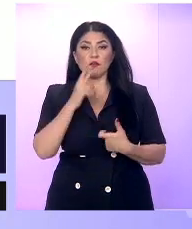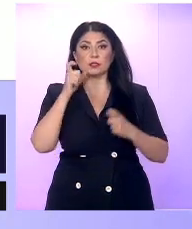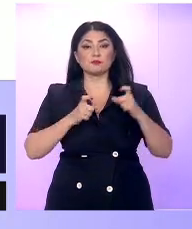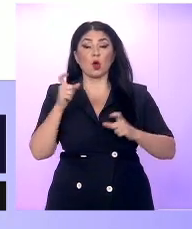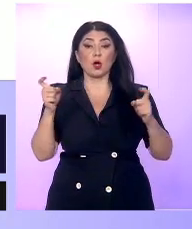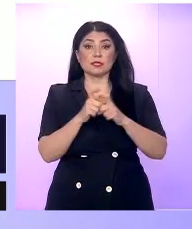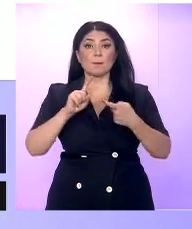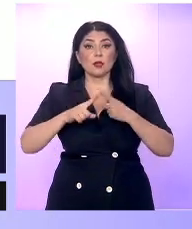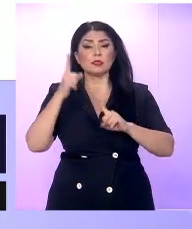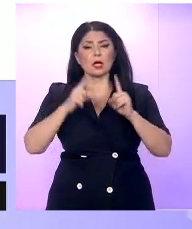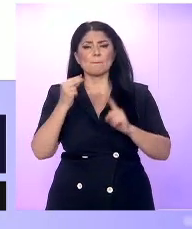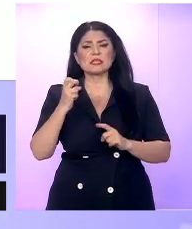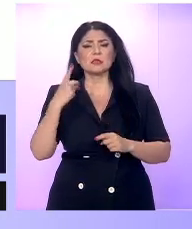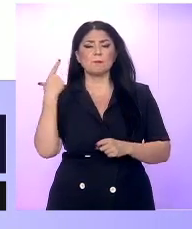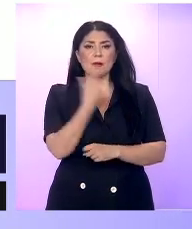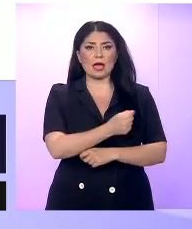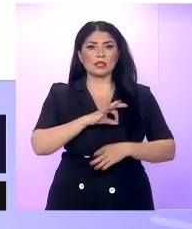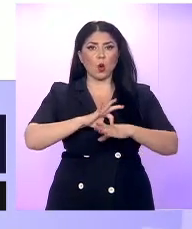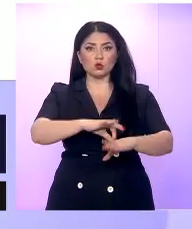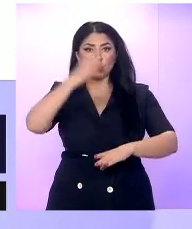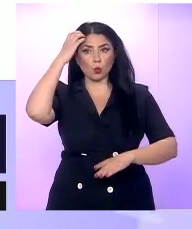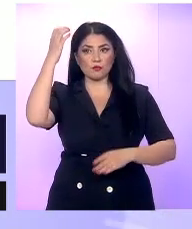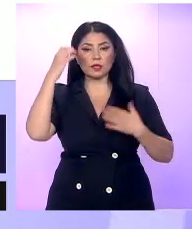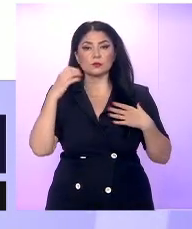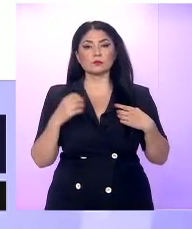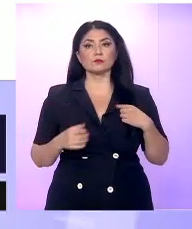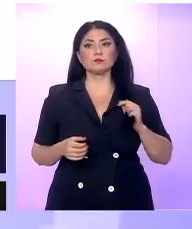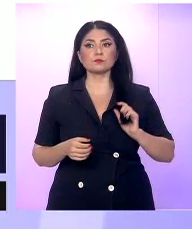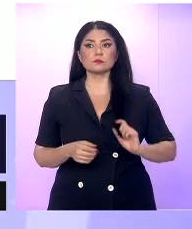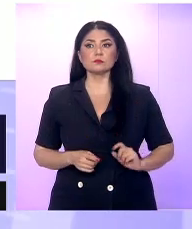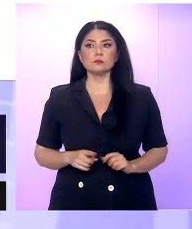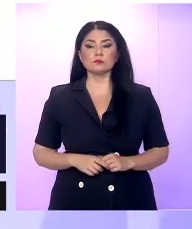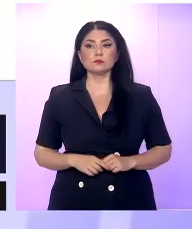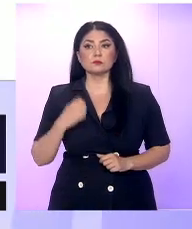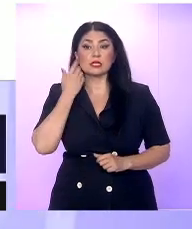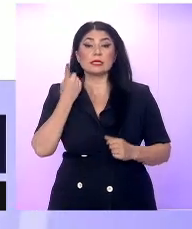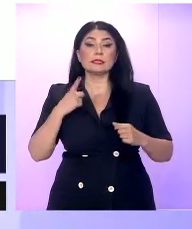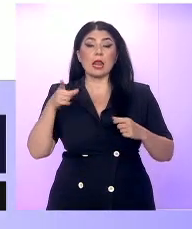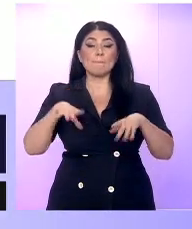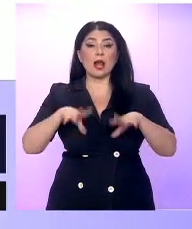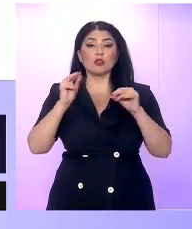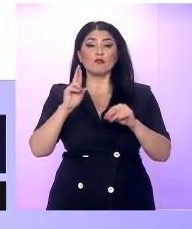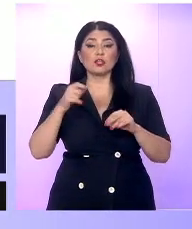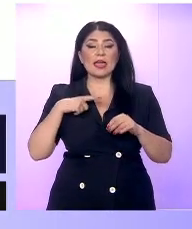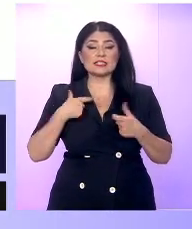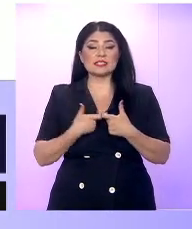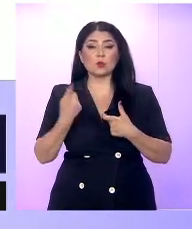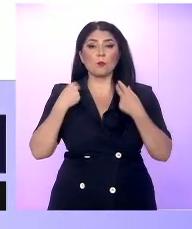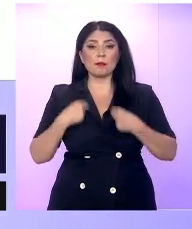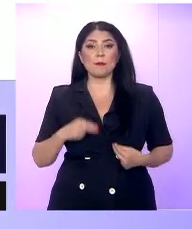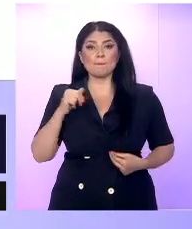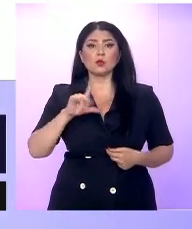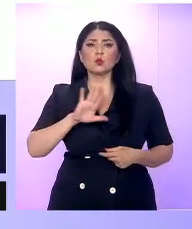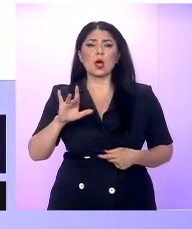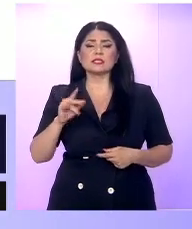criză politică. În schimb, dacă PSD pleacă de la guvernare când la Palatul Victoria e un premier PNL, atunci doar